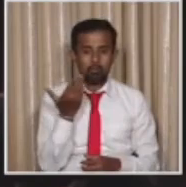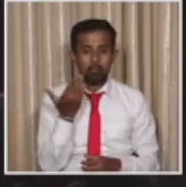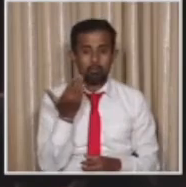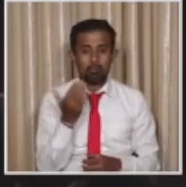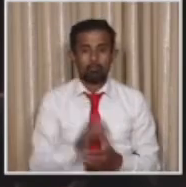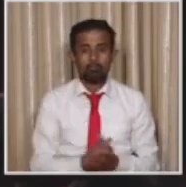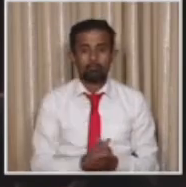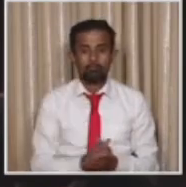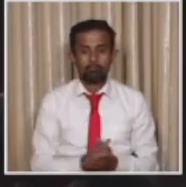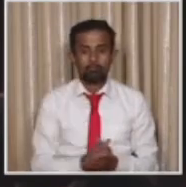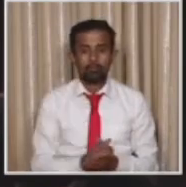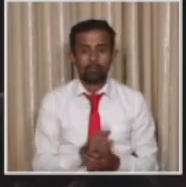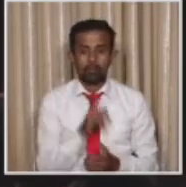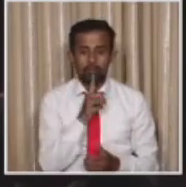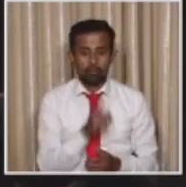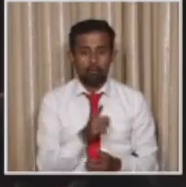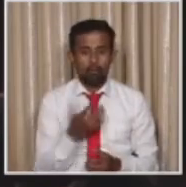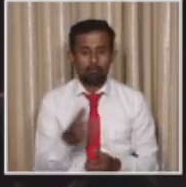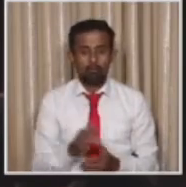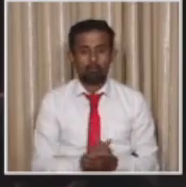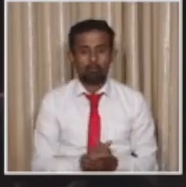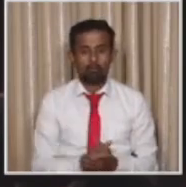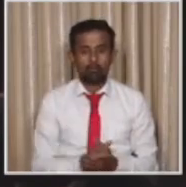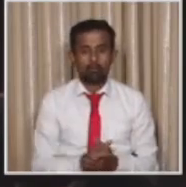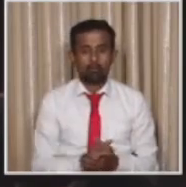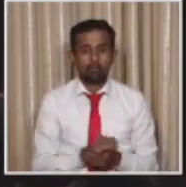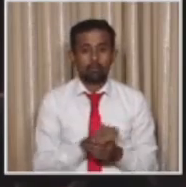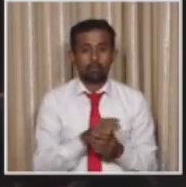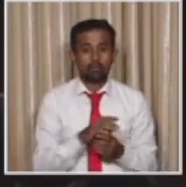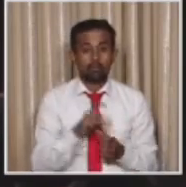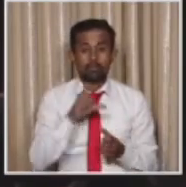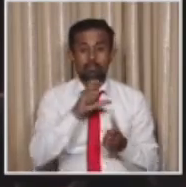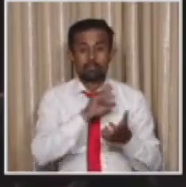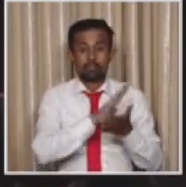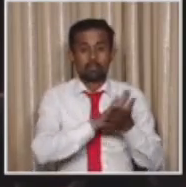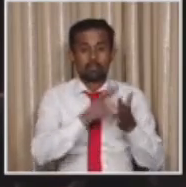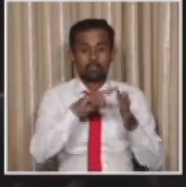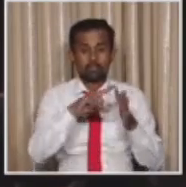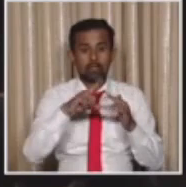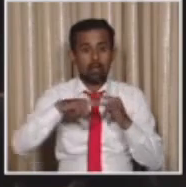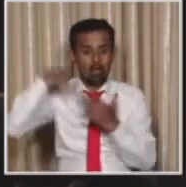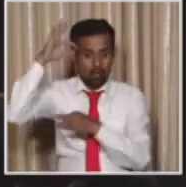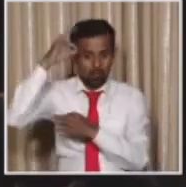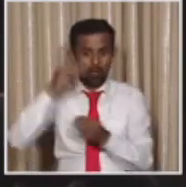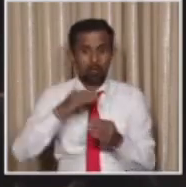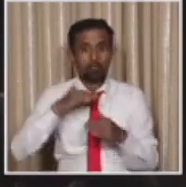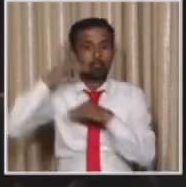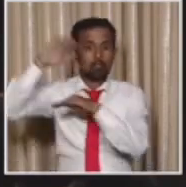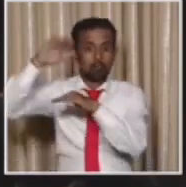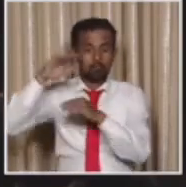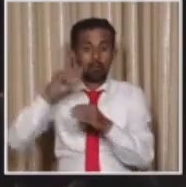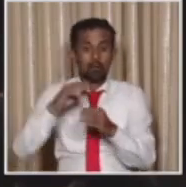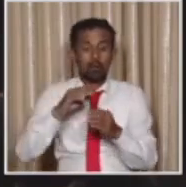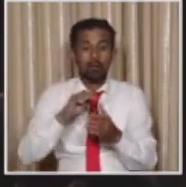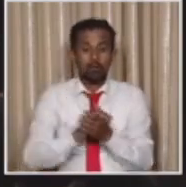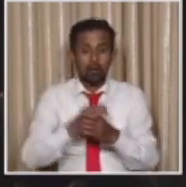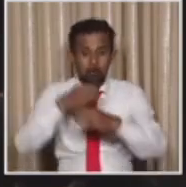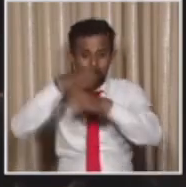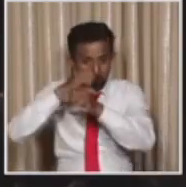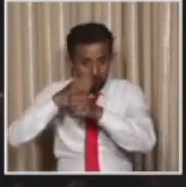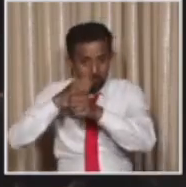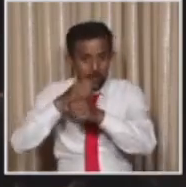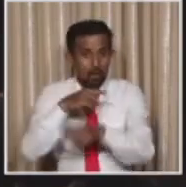විශේෂයෙන්ම කියලා තියෙනවා. විශේෂයෙන්ම සාම්පල චෙකොස්ලොවේකියාවේ ප්‍රාග් සරසවටියාවල පරීක්ෂා කරලා තිබුණා. ඔවුන් කියලා තිබුණා